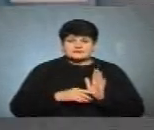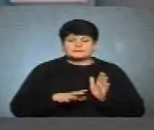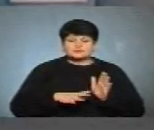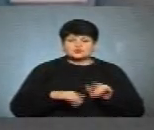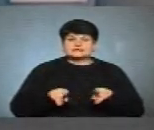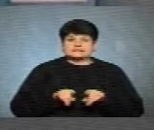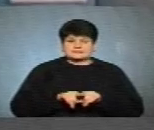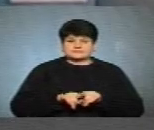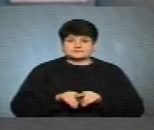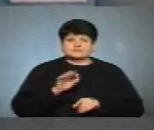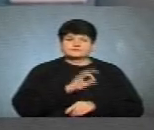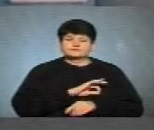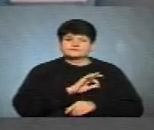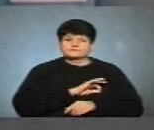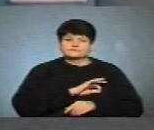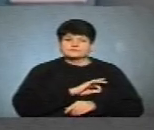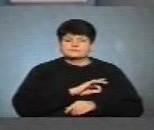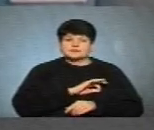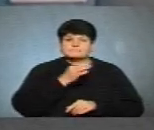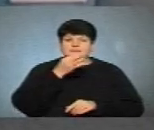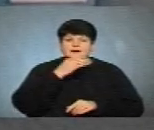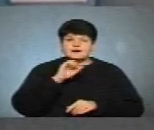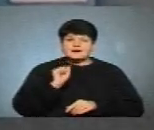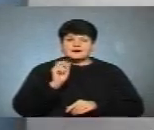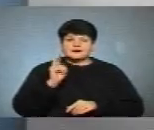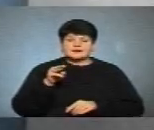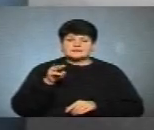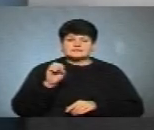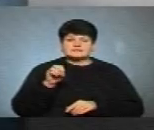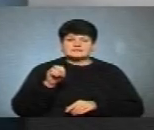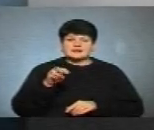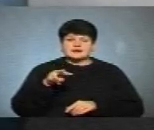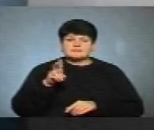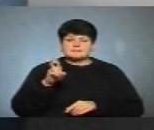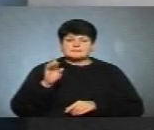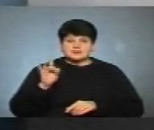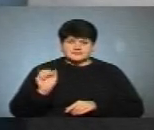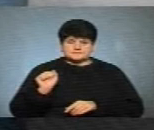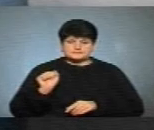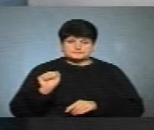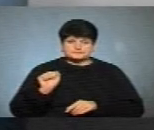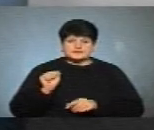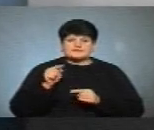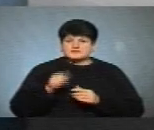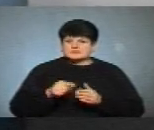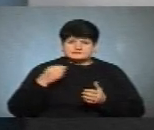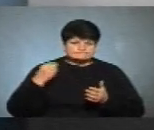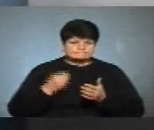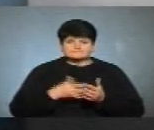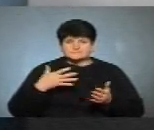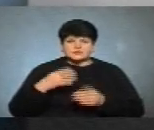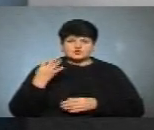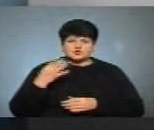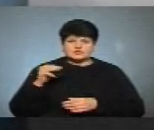таке застосування препарату Актембра, тоцилізумаб, діюча речовина. Він дороговартісний, понад